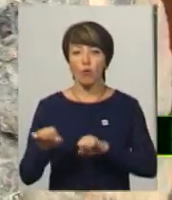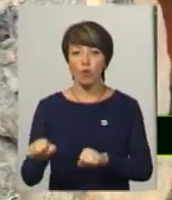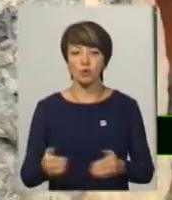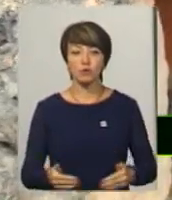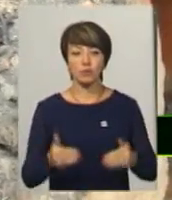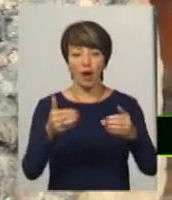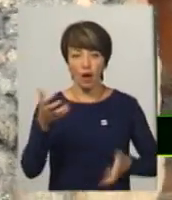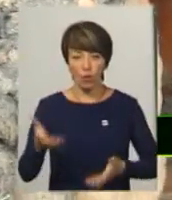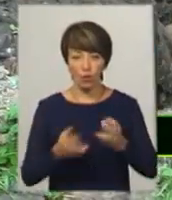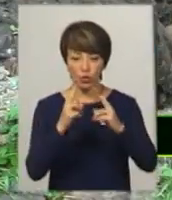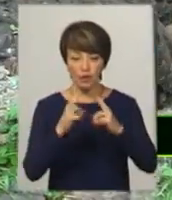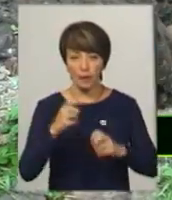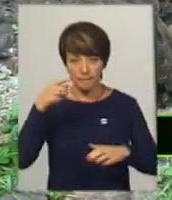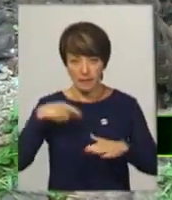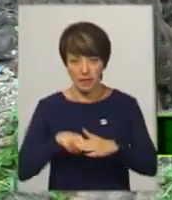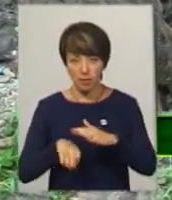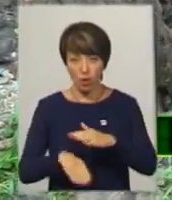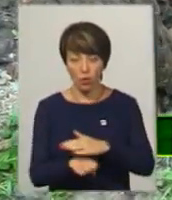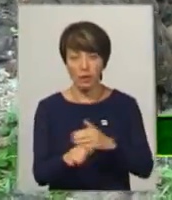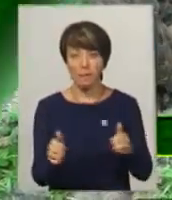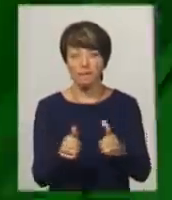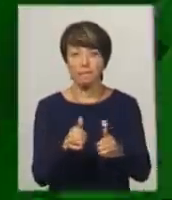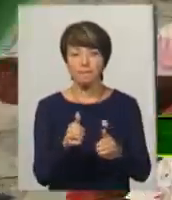Чільох. Археологи досліджують підземні ходи під полоним.